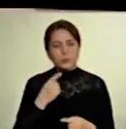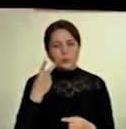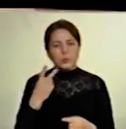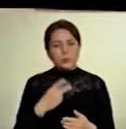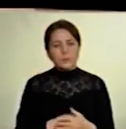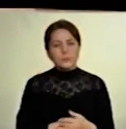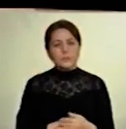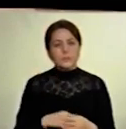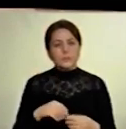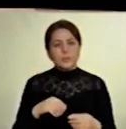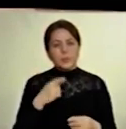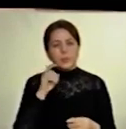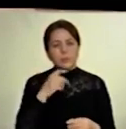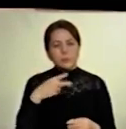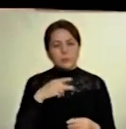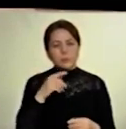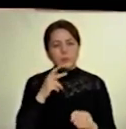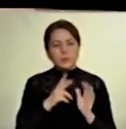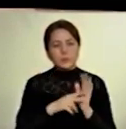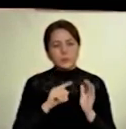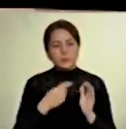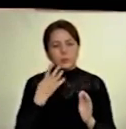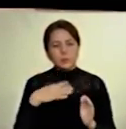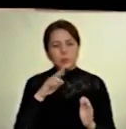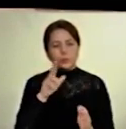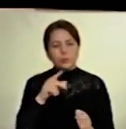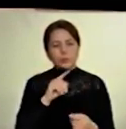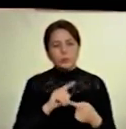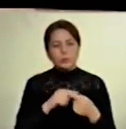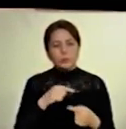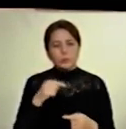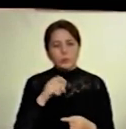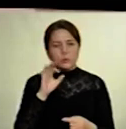0.10 x barobar 8.143 plus minus